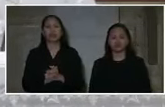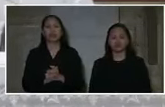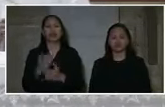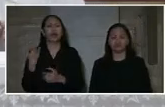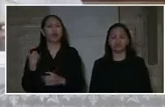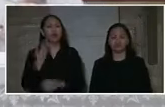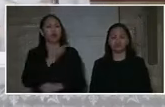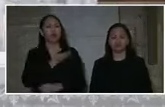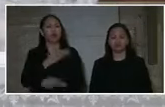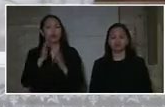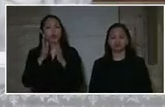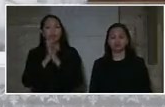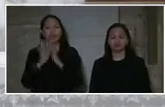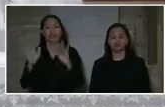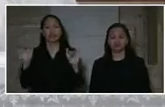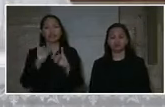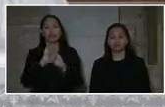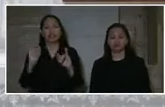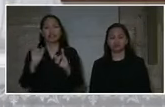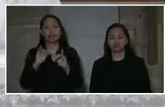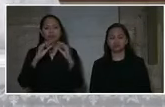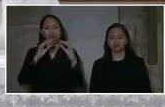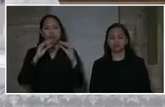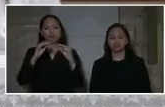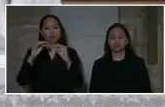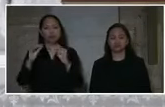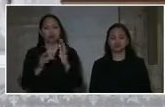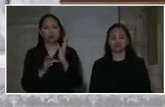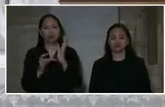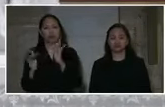Manalangin tayo tulad ng turo ni Jesus.